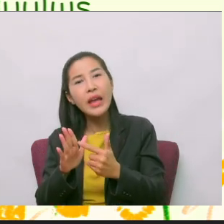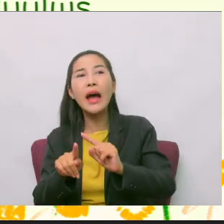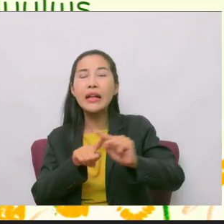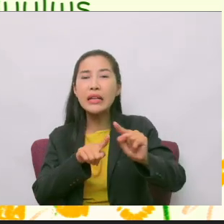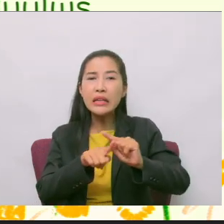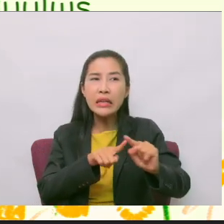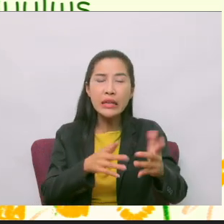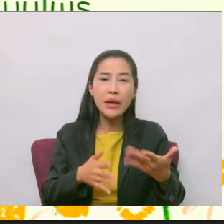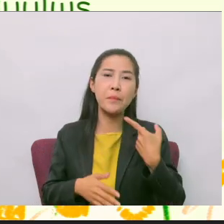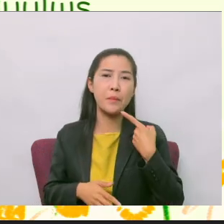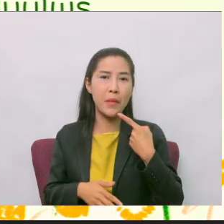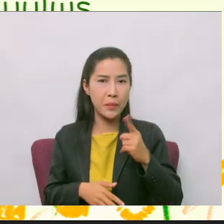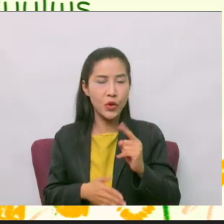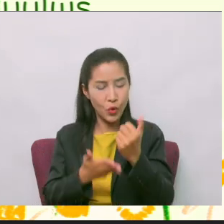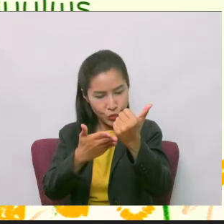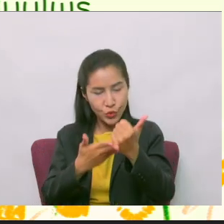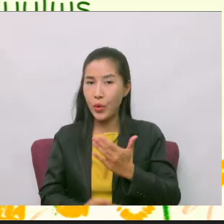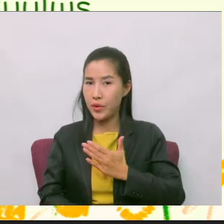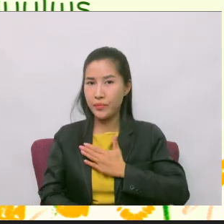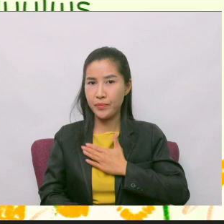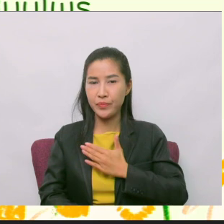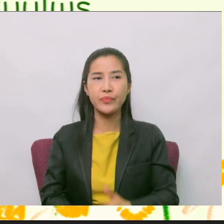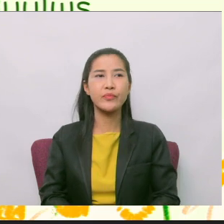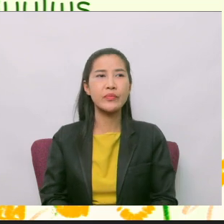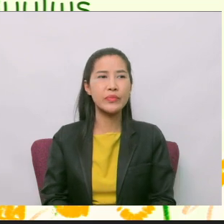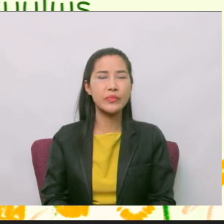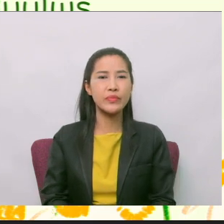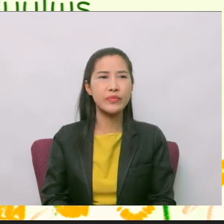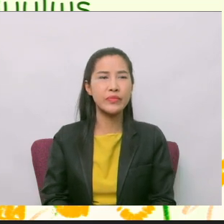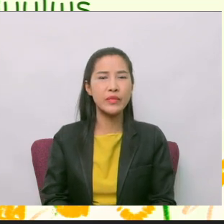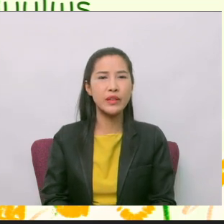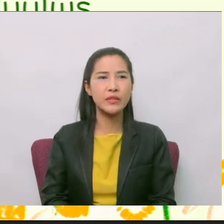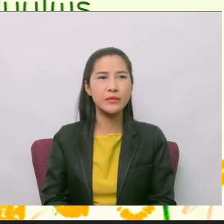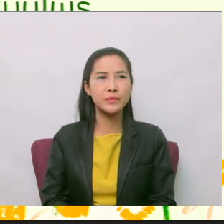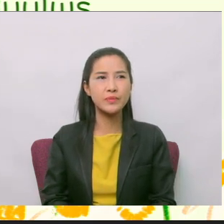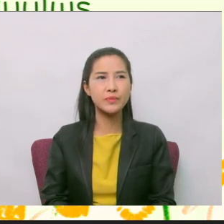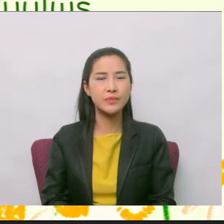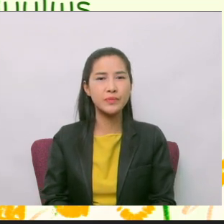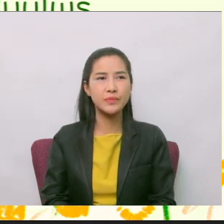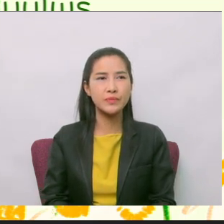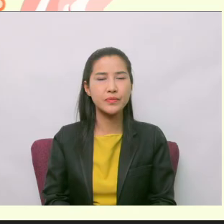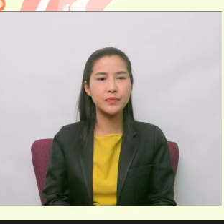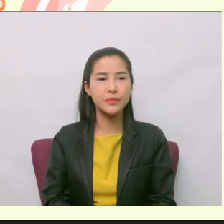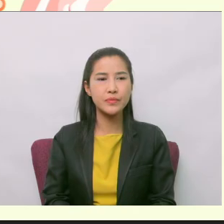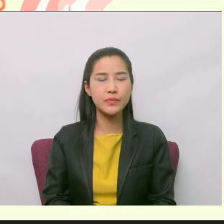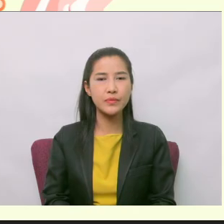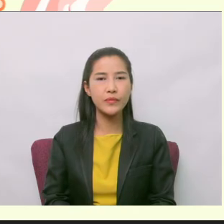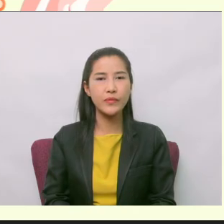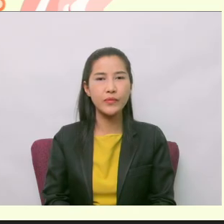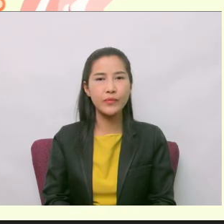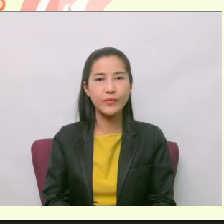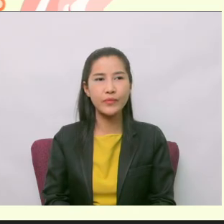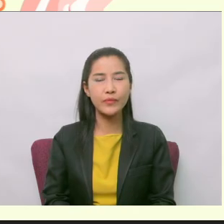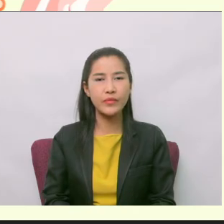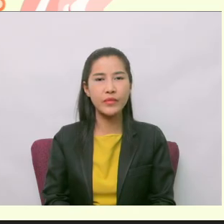ของเราได้มากขึ้นแล้วก็ช่วยนะคะยืดอายุของสมุนไพรนะคะให้ได้นานนะคะค่ะ